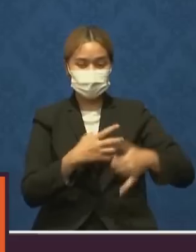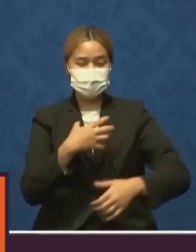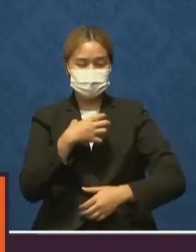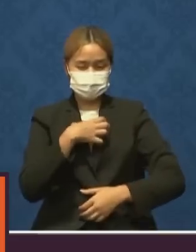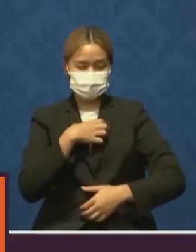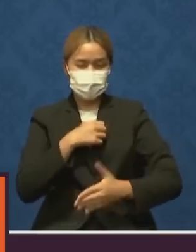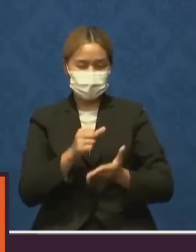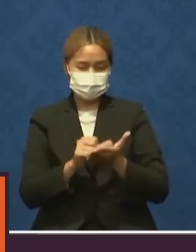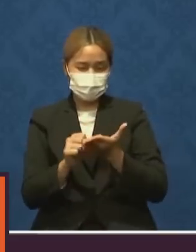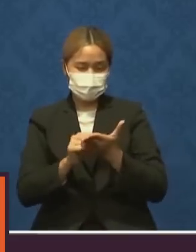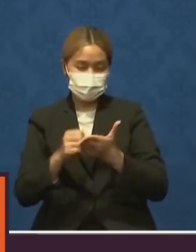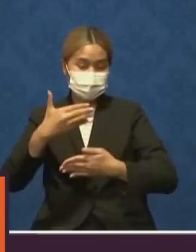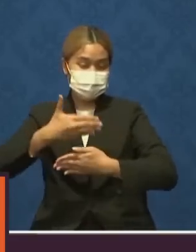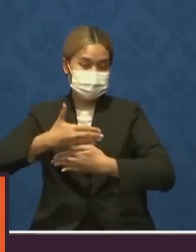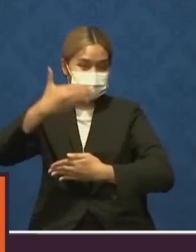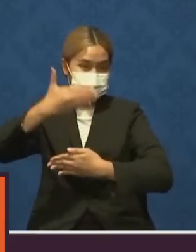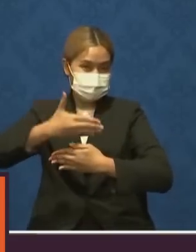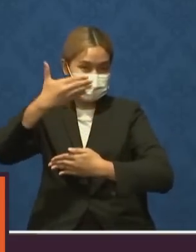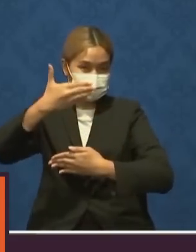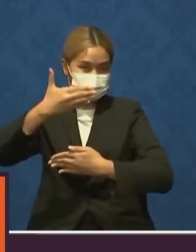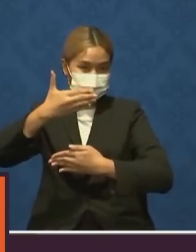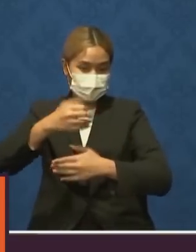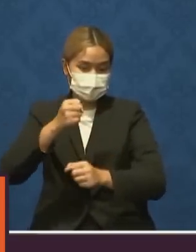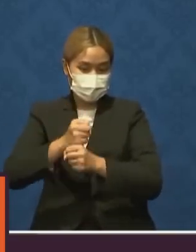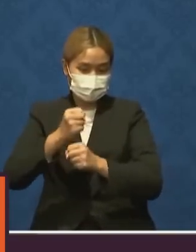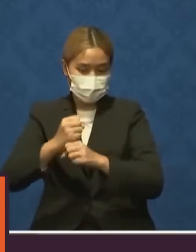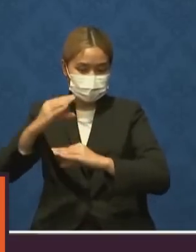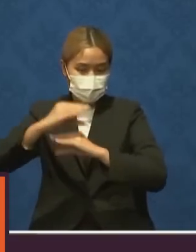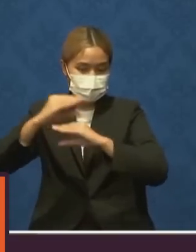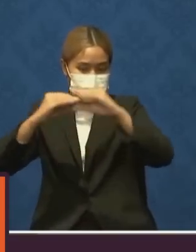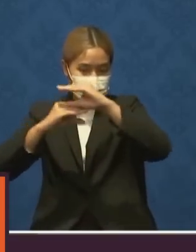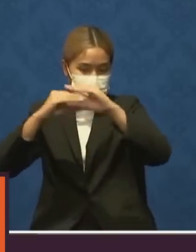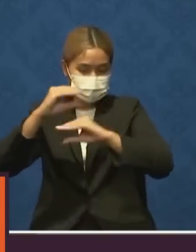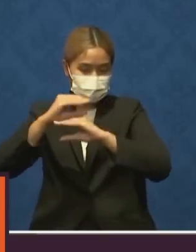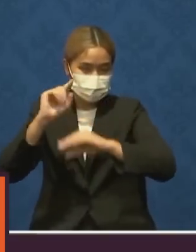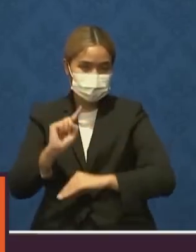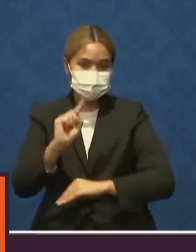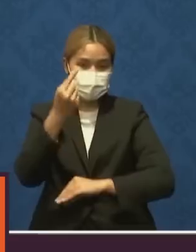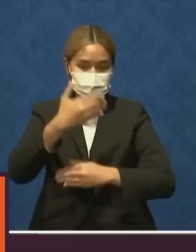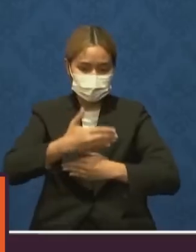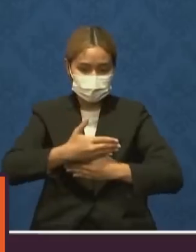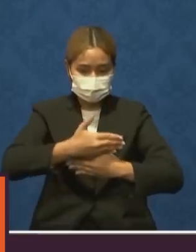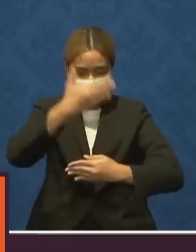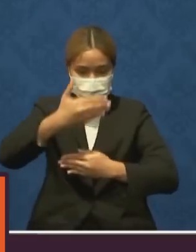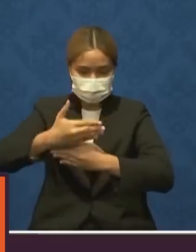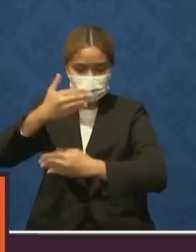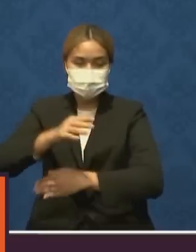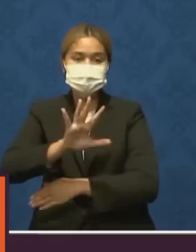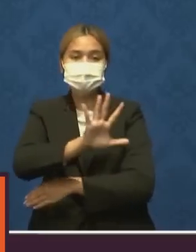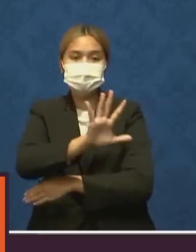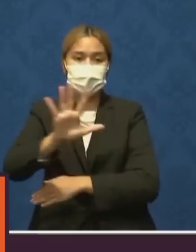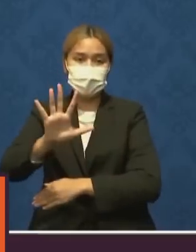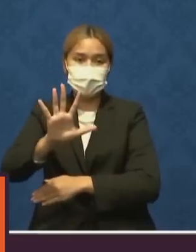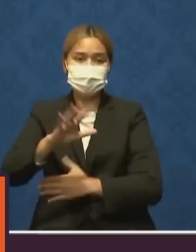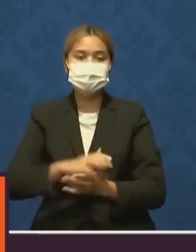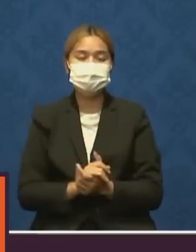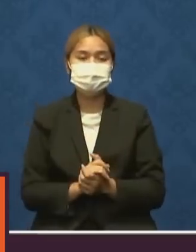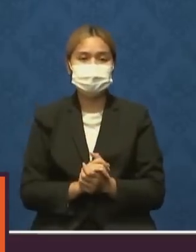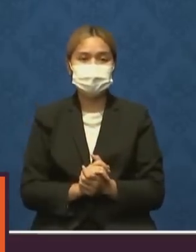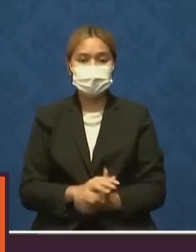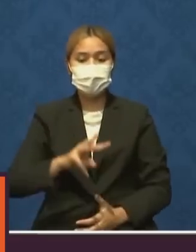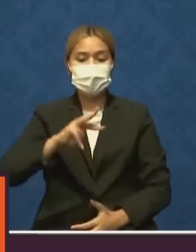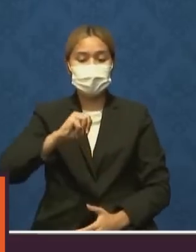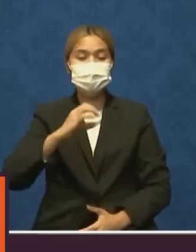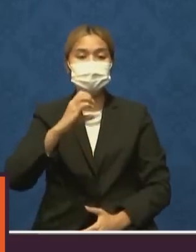ไปสู่การสรางเกินเพิมอีก 5 เกินจำนวน 3,876 MWเพรมีกทำ EMU ไ้เรบรอยแลคร